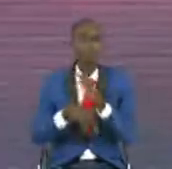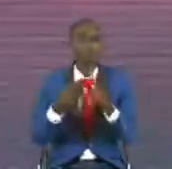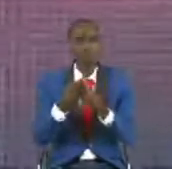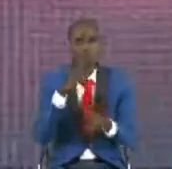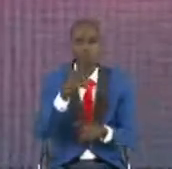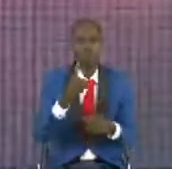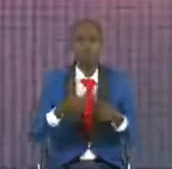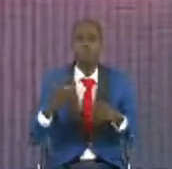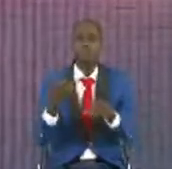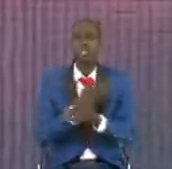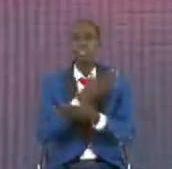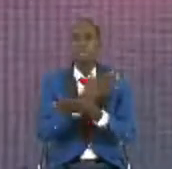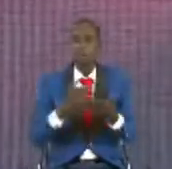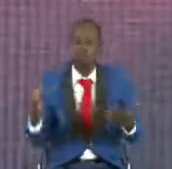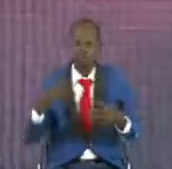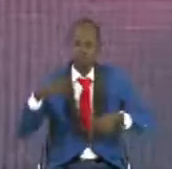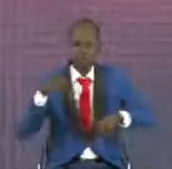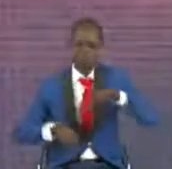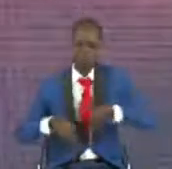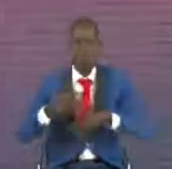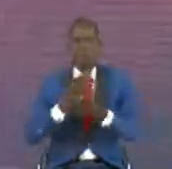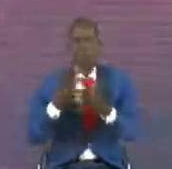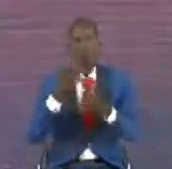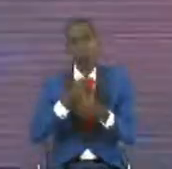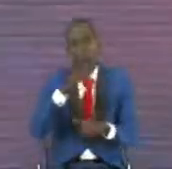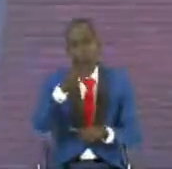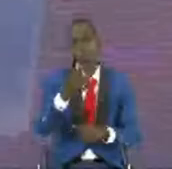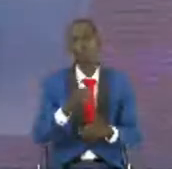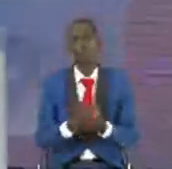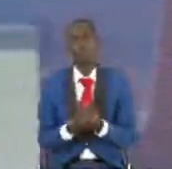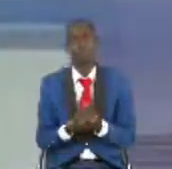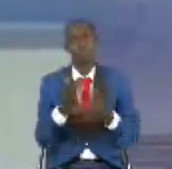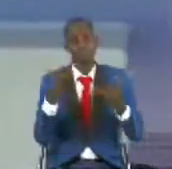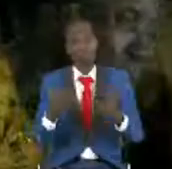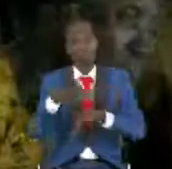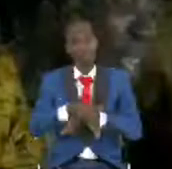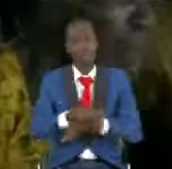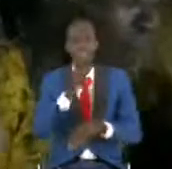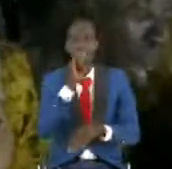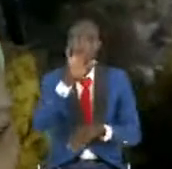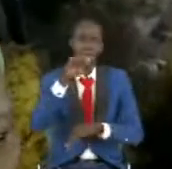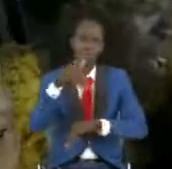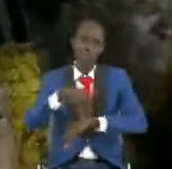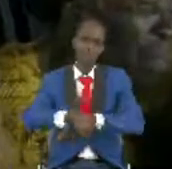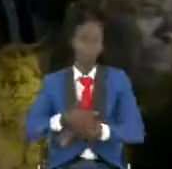Pour ôter la paralysie de ta vie. Ce soir, c'est ta soirée.